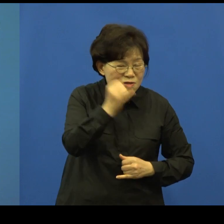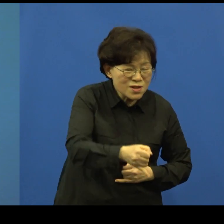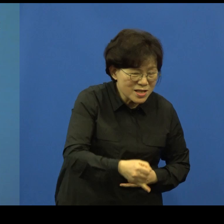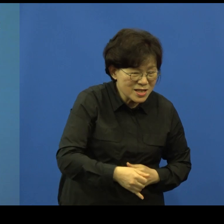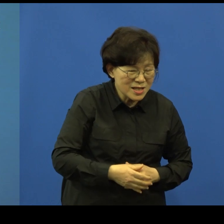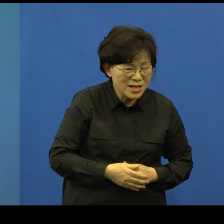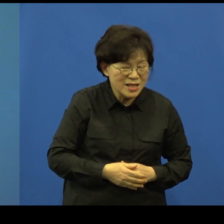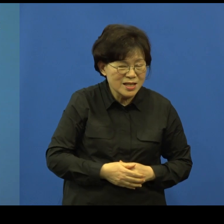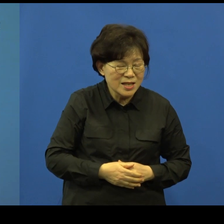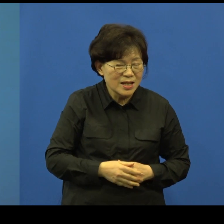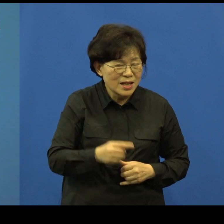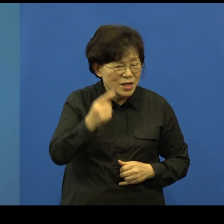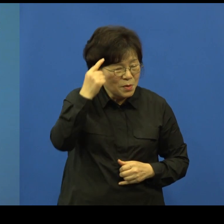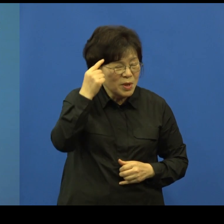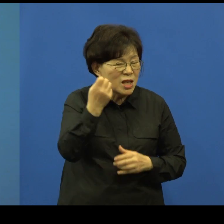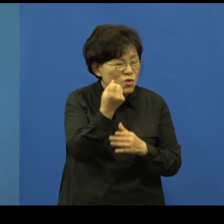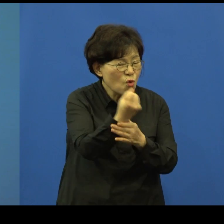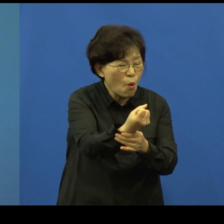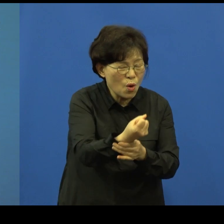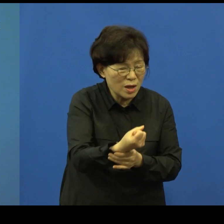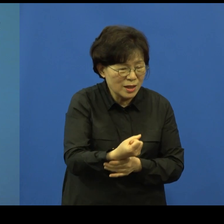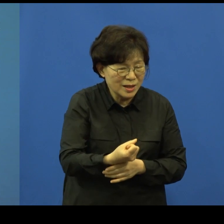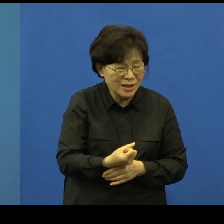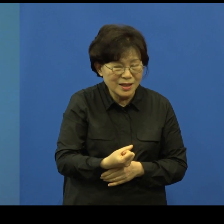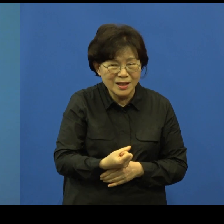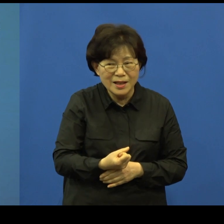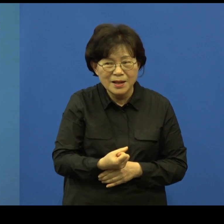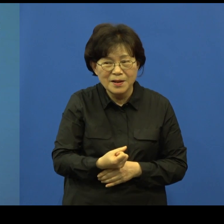너 돌머리지, 뭐 그러고.